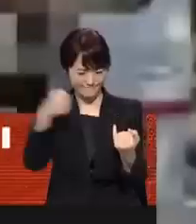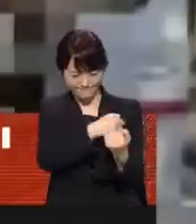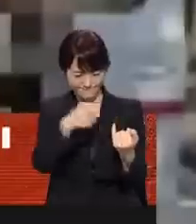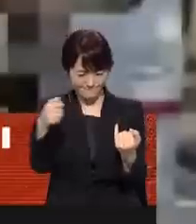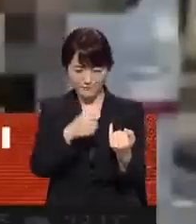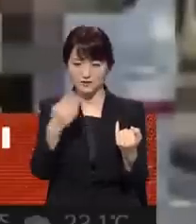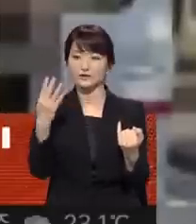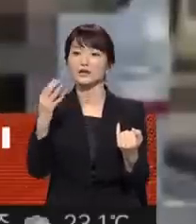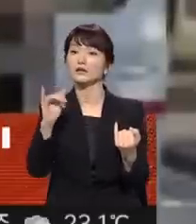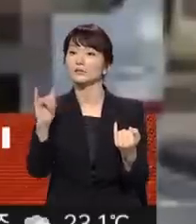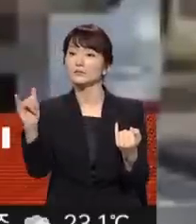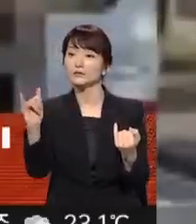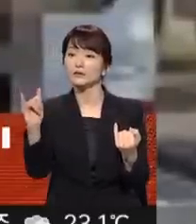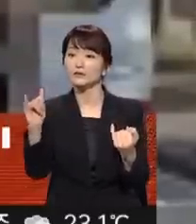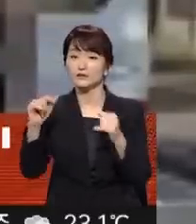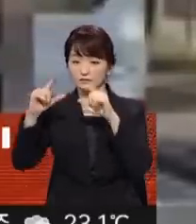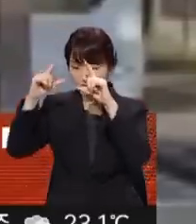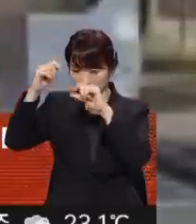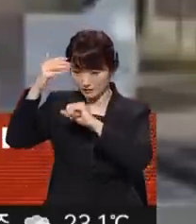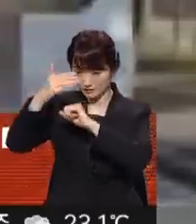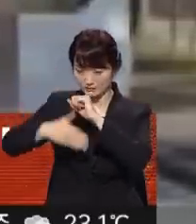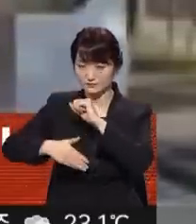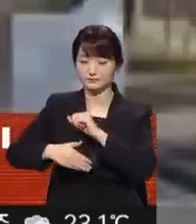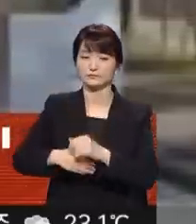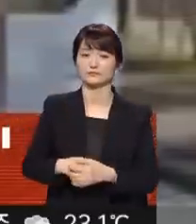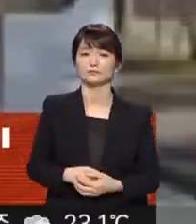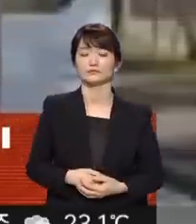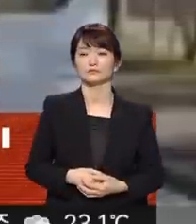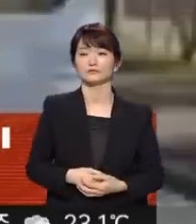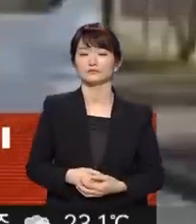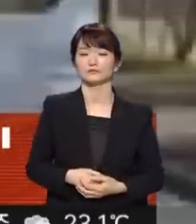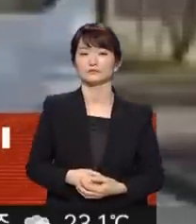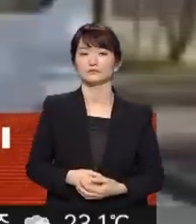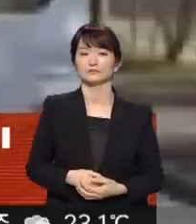가해자들의 지금 사진인데 자,